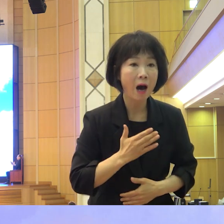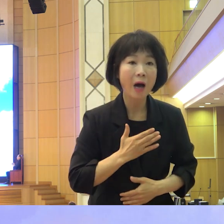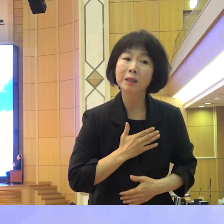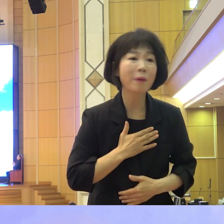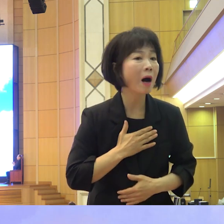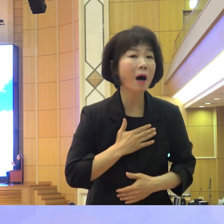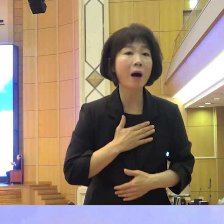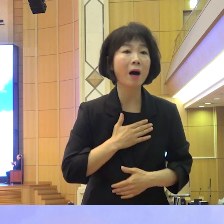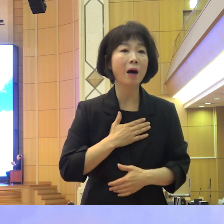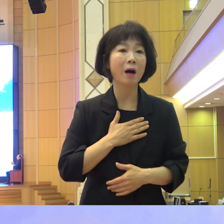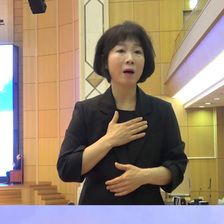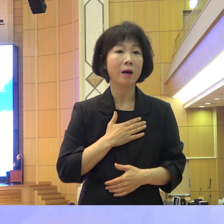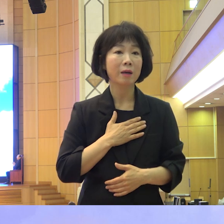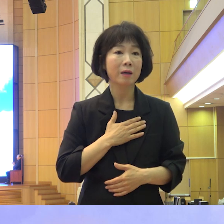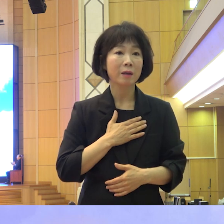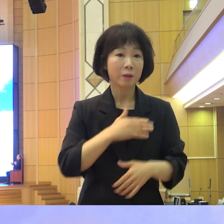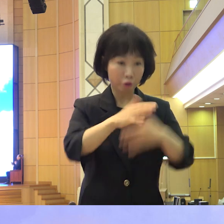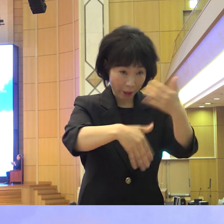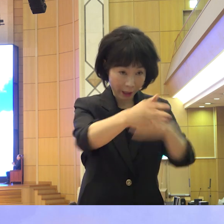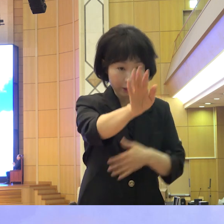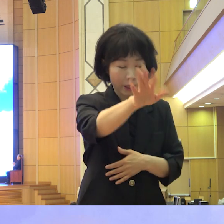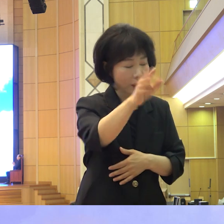사랑하신 날